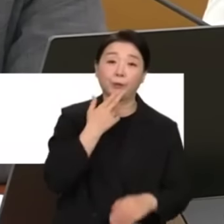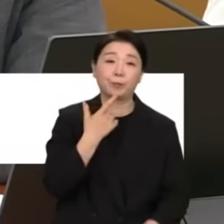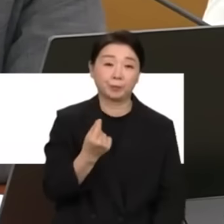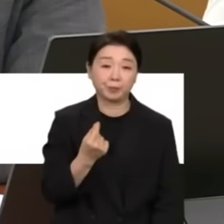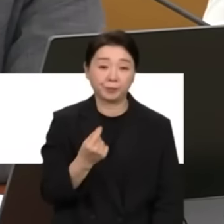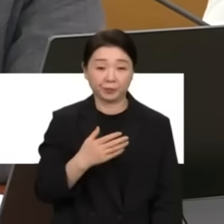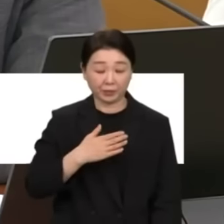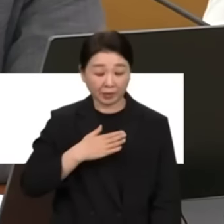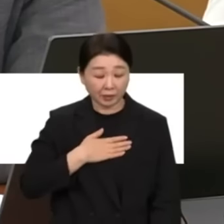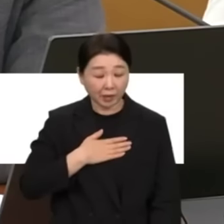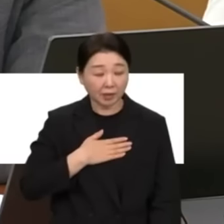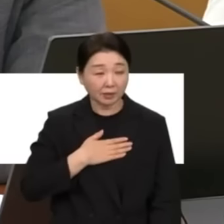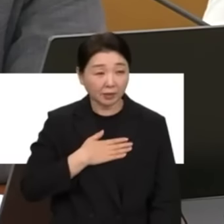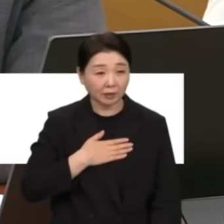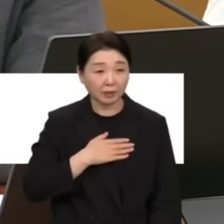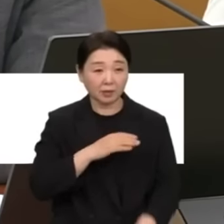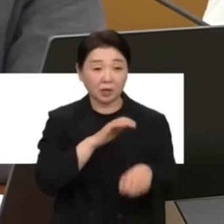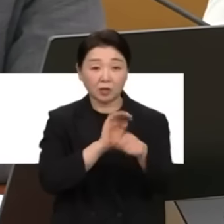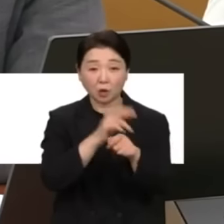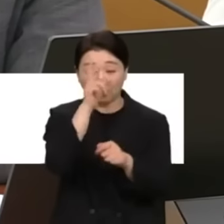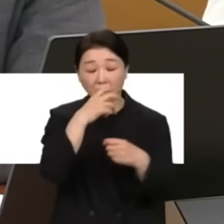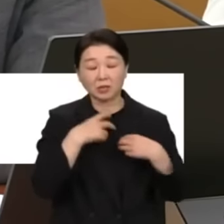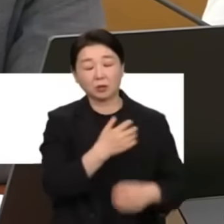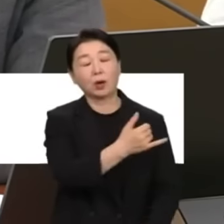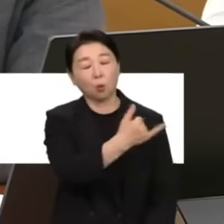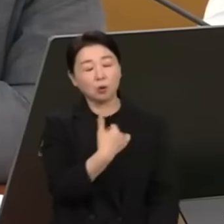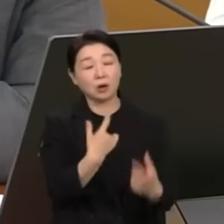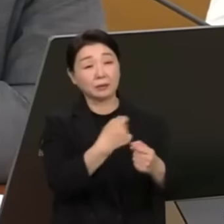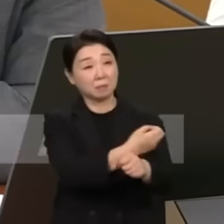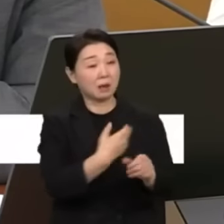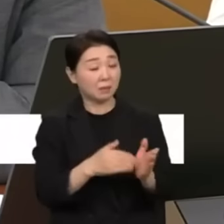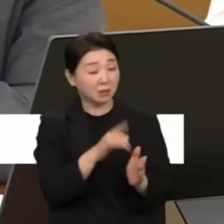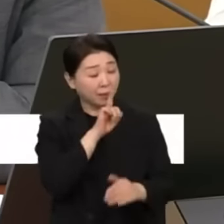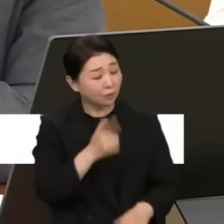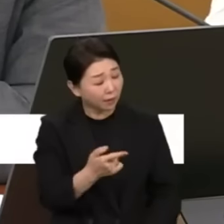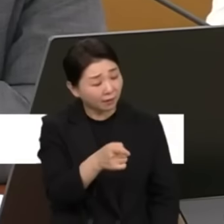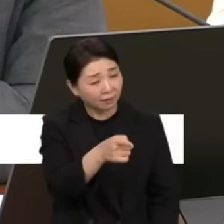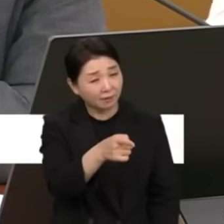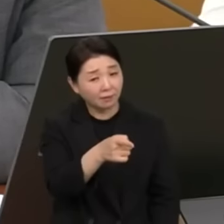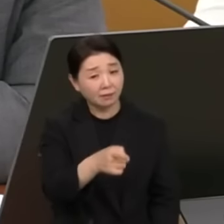않았고요. 저한테는 전화가 올 거다라는 안내만 해줬습니다. 그게 말이 됩니까?